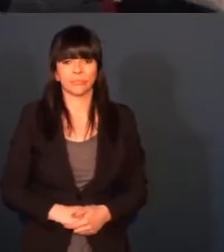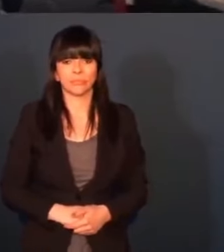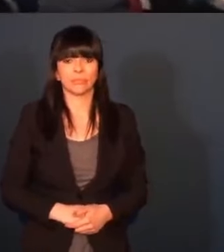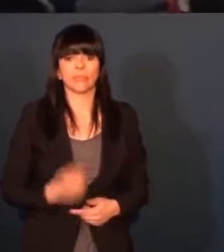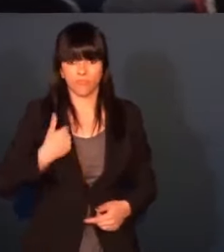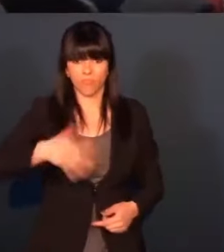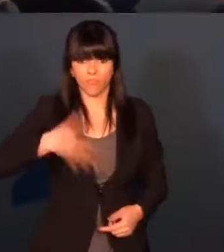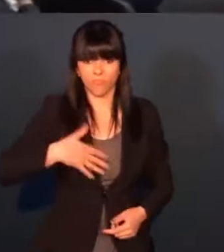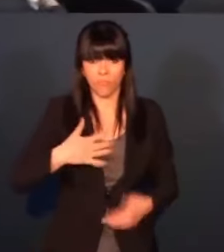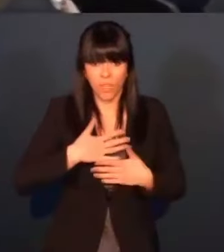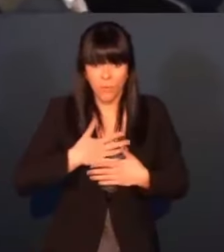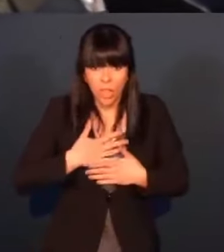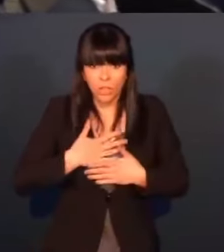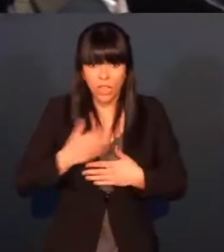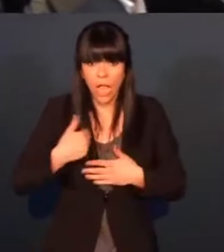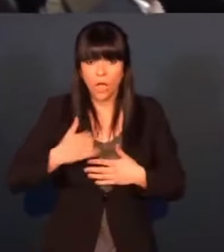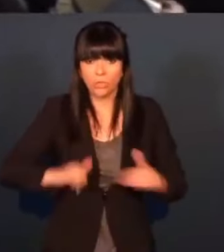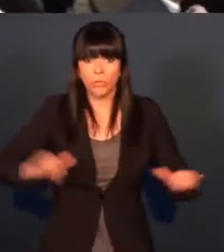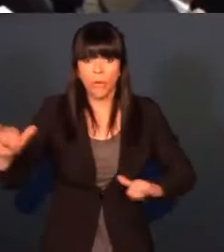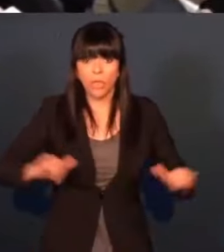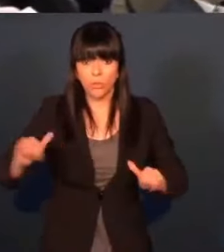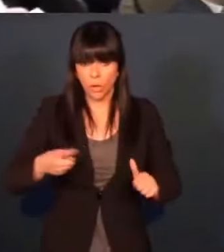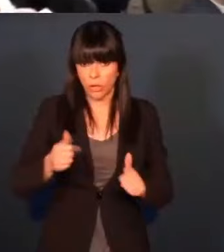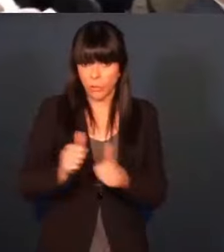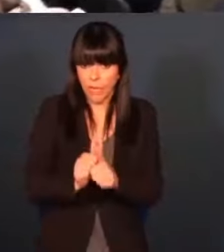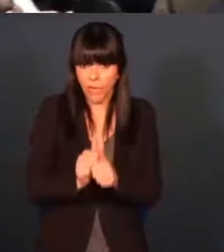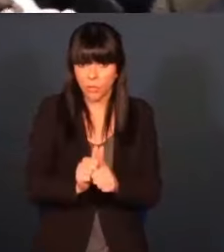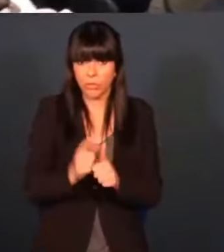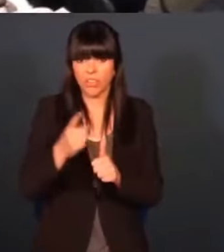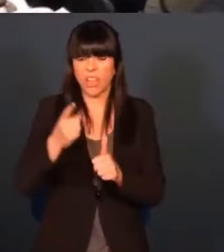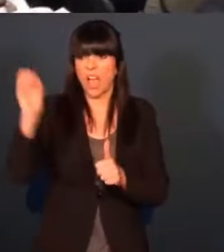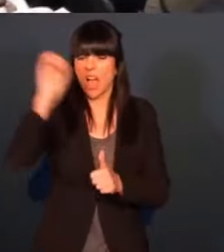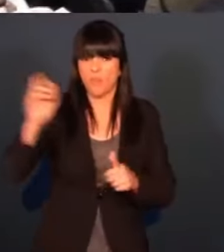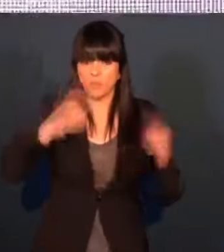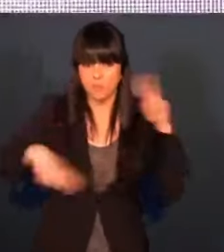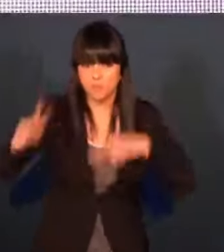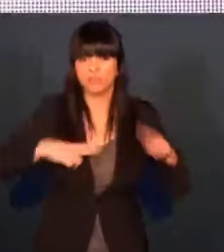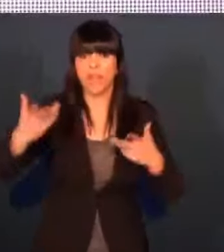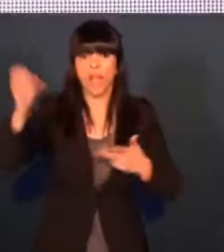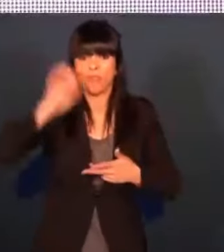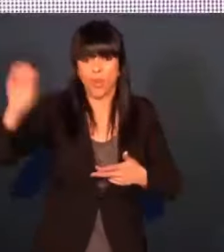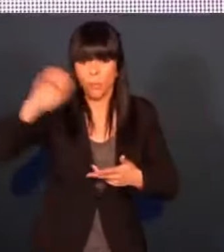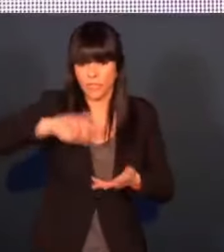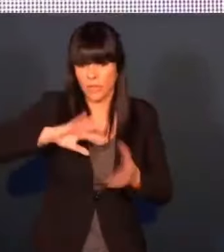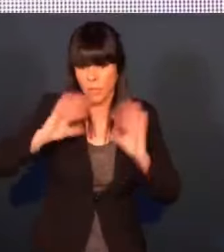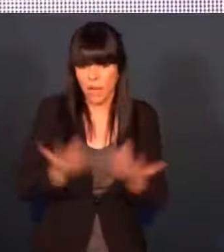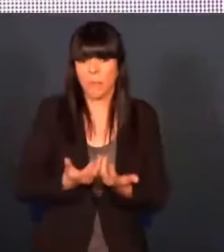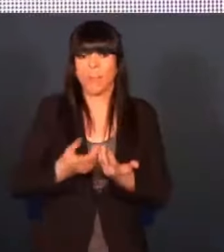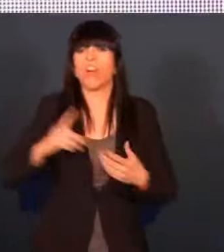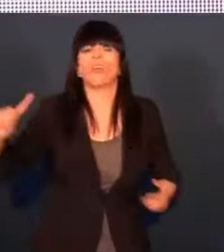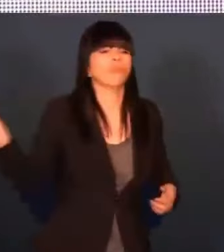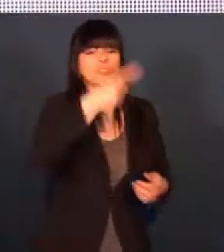Тук искам да благодаря на нашите международни партньори и в Европейската комисия, Европейския парламент, всички